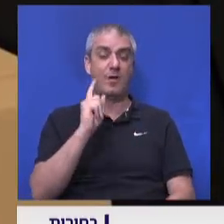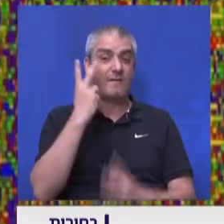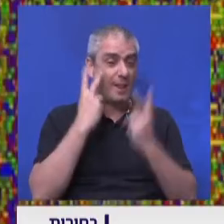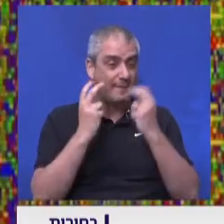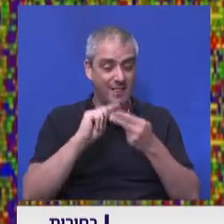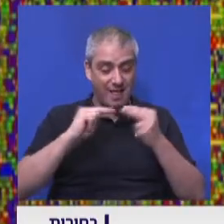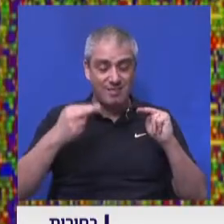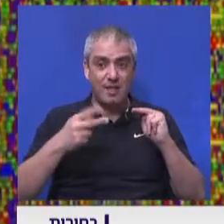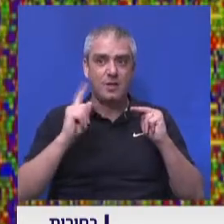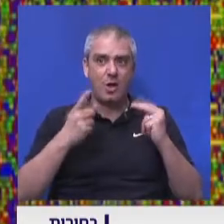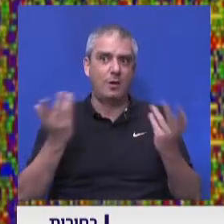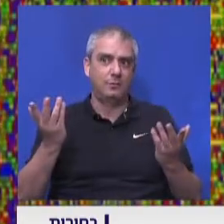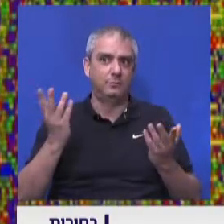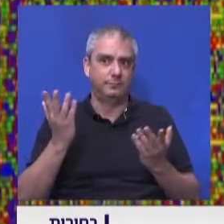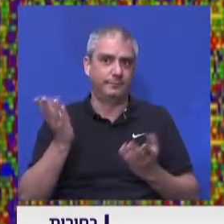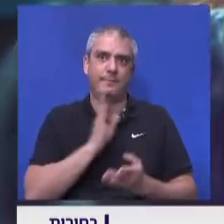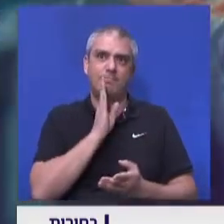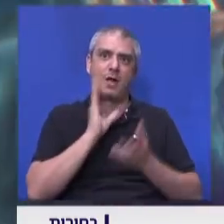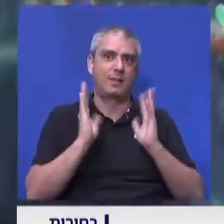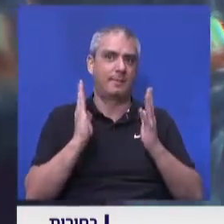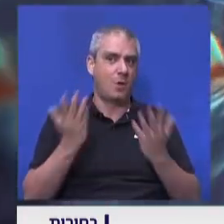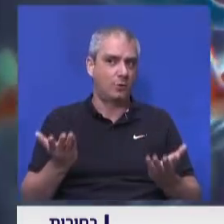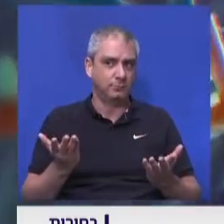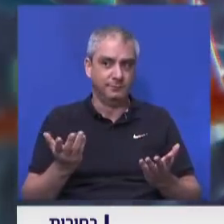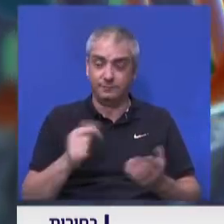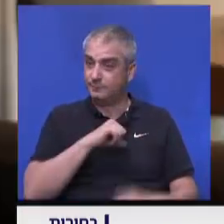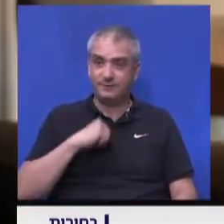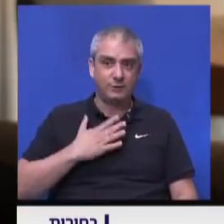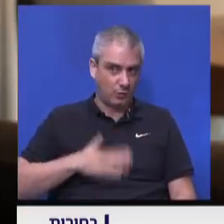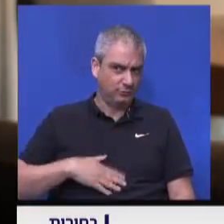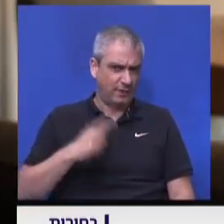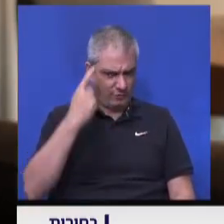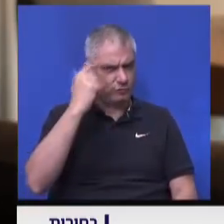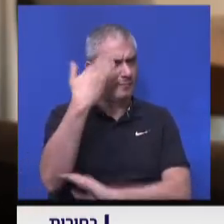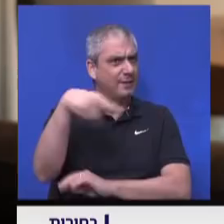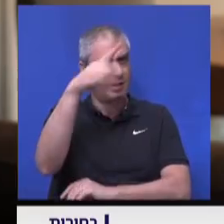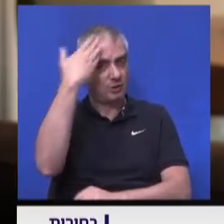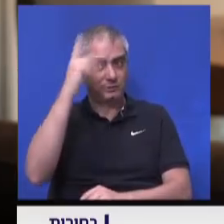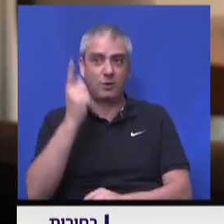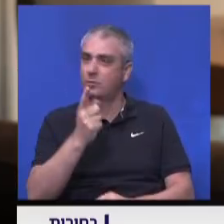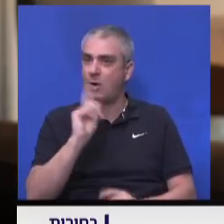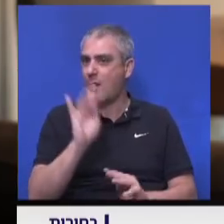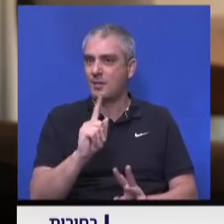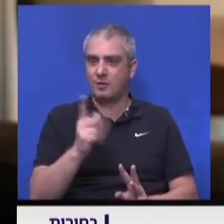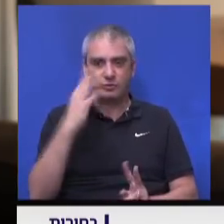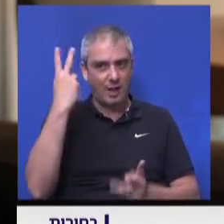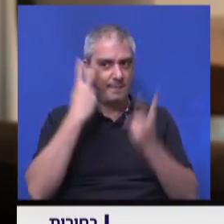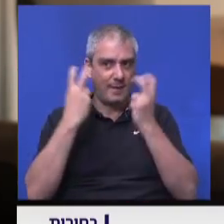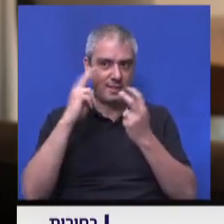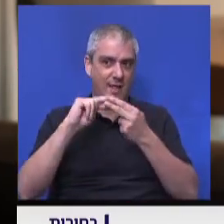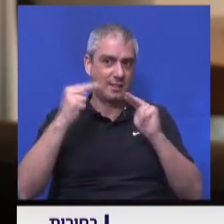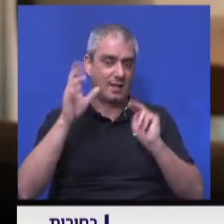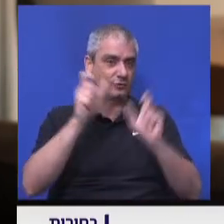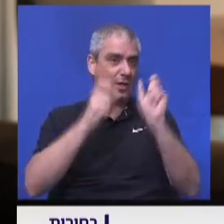גם צדדים בעייתיים מאוד. סין מעוניינת, ובכלל אני חושב שגם מדינות זרות לא התנגדו שיהיה להן מידע ל-DNA